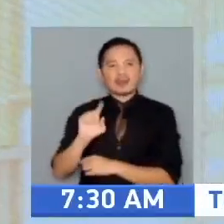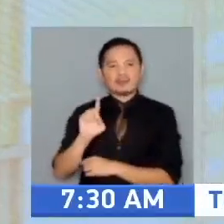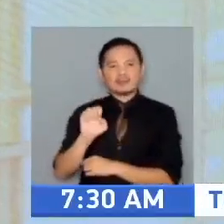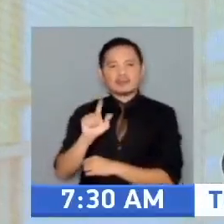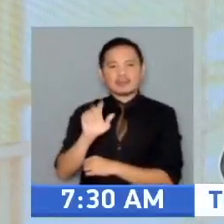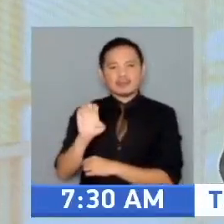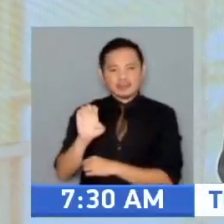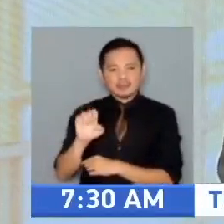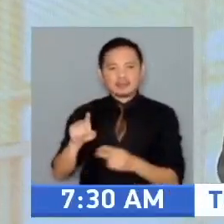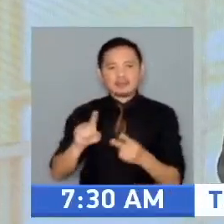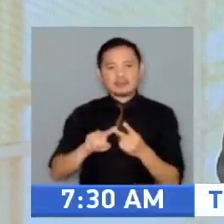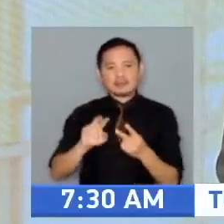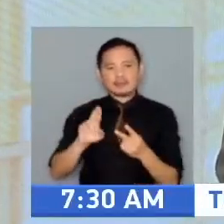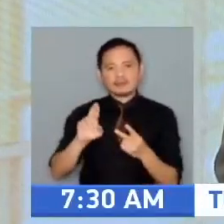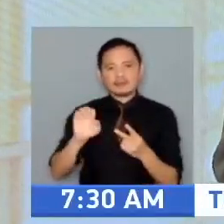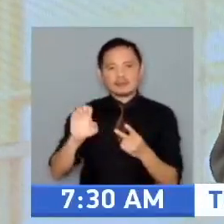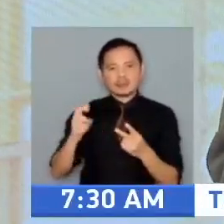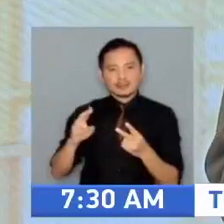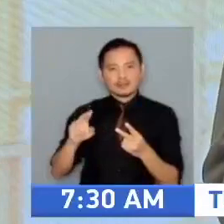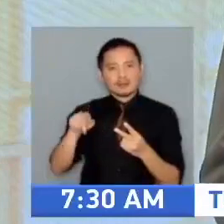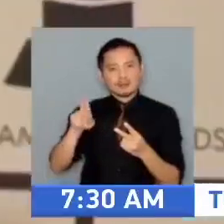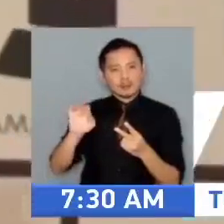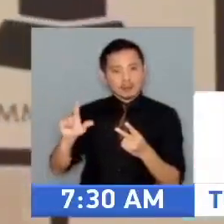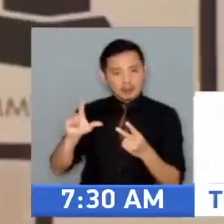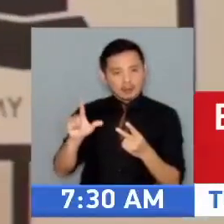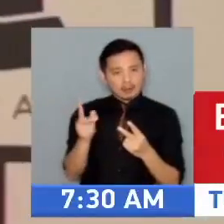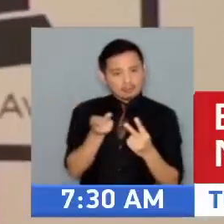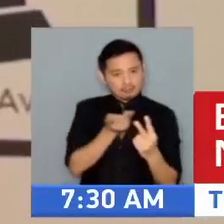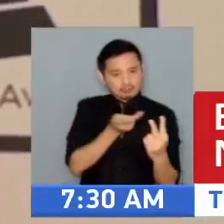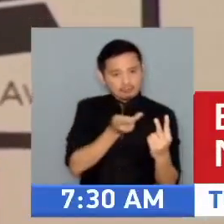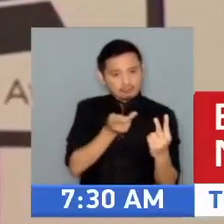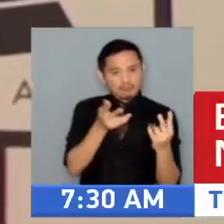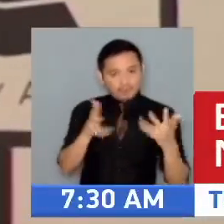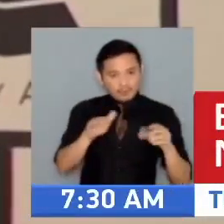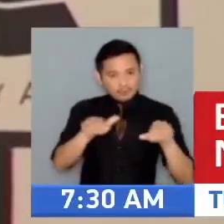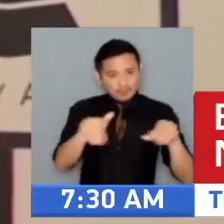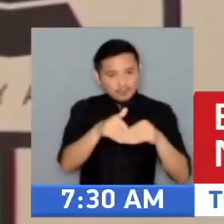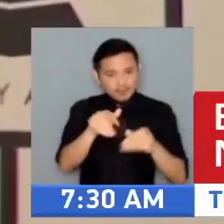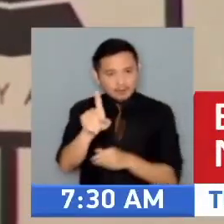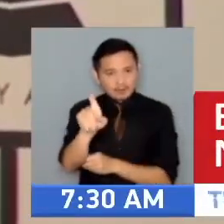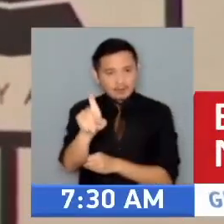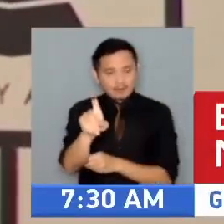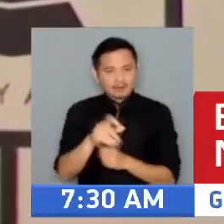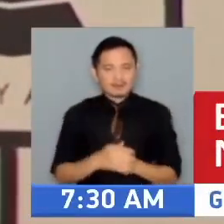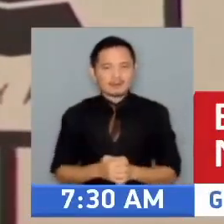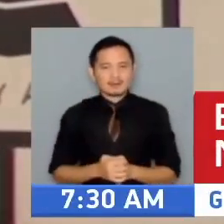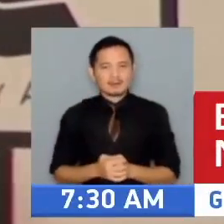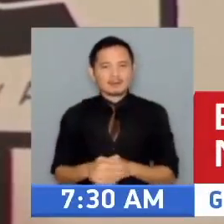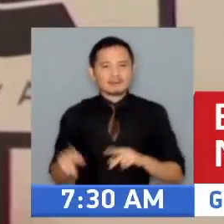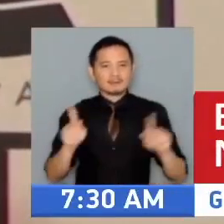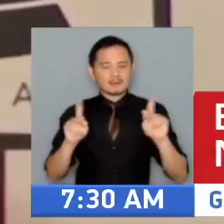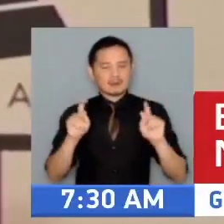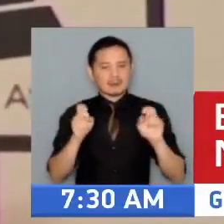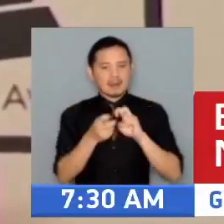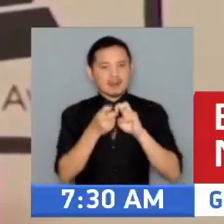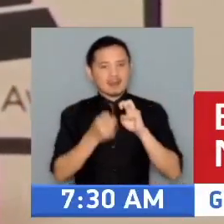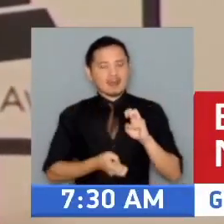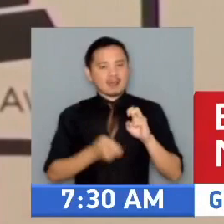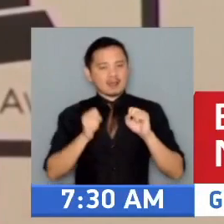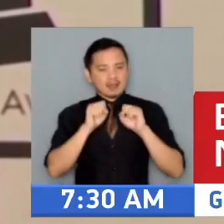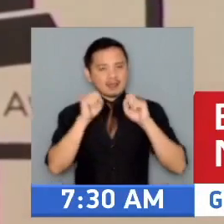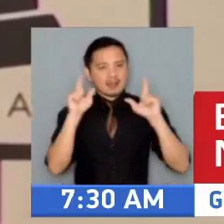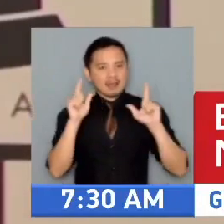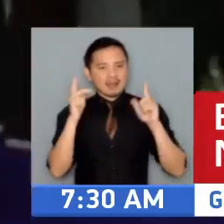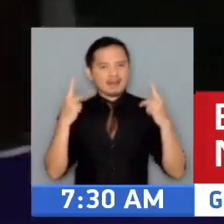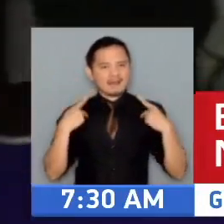Paul, nagpakasal na nga ba? Uy! Nagulat kasi ang ilan ang marinig ang Hello Singer habang kausap ang